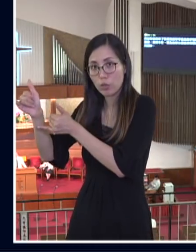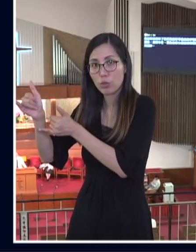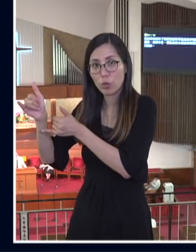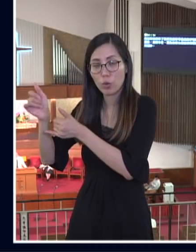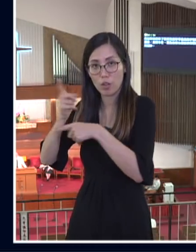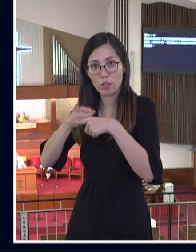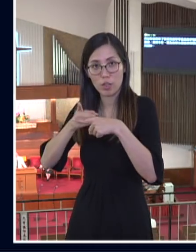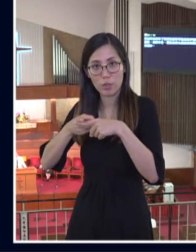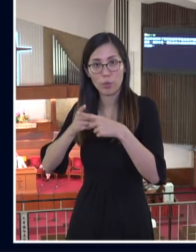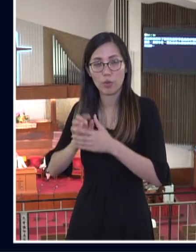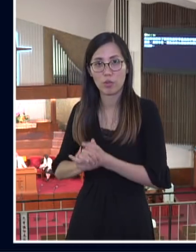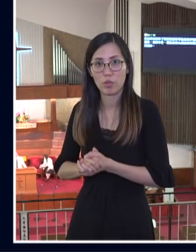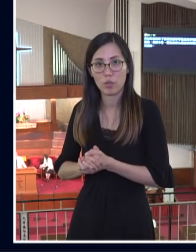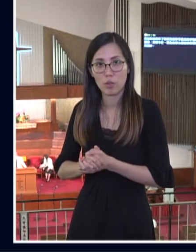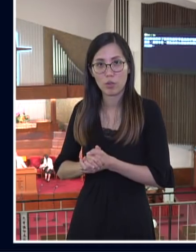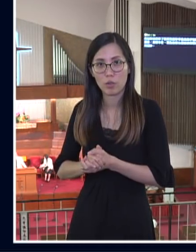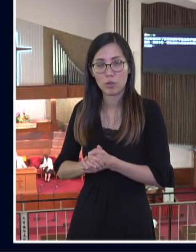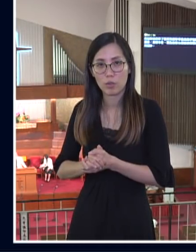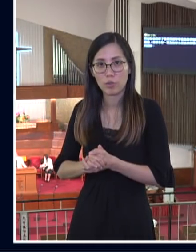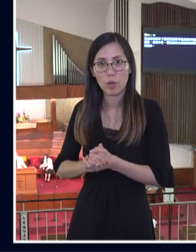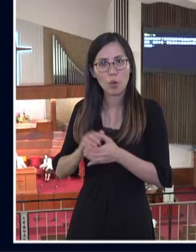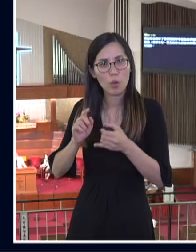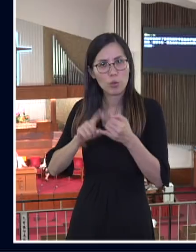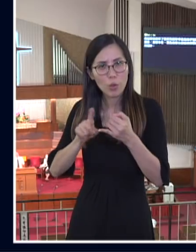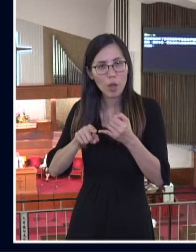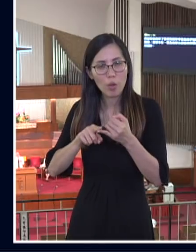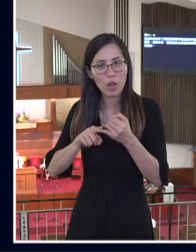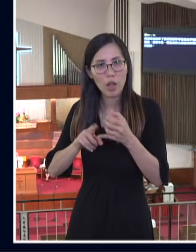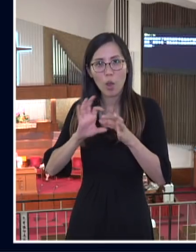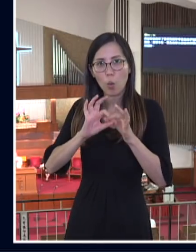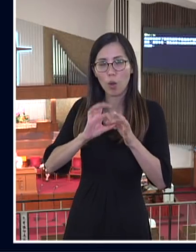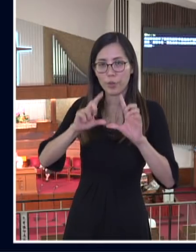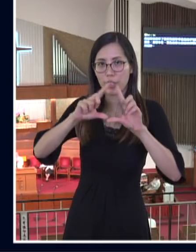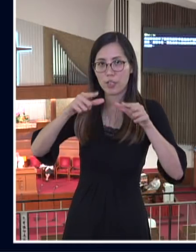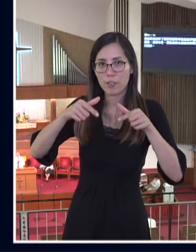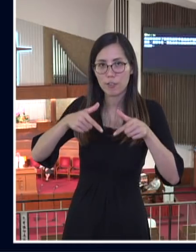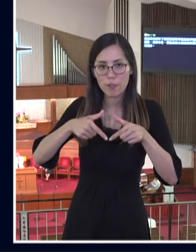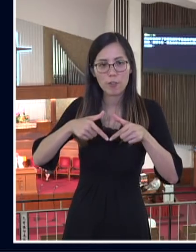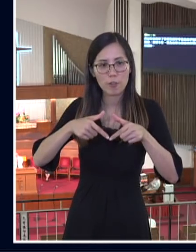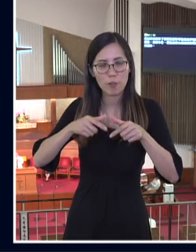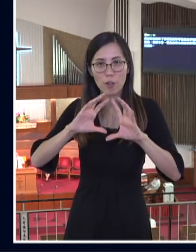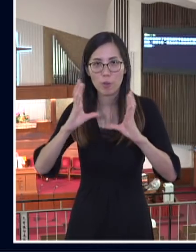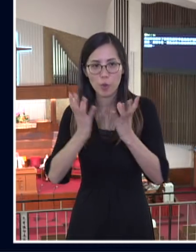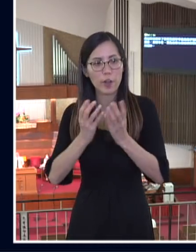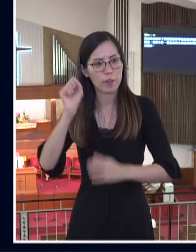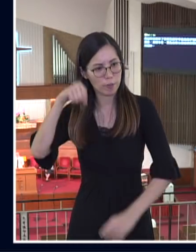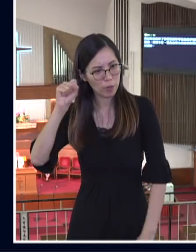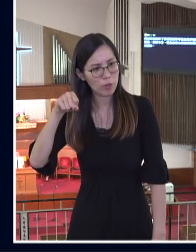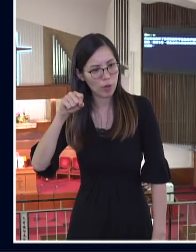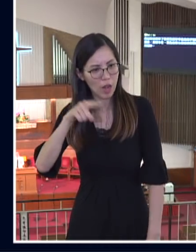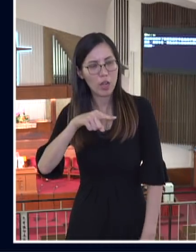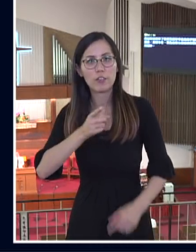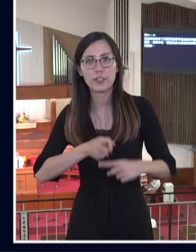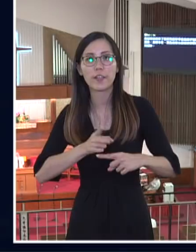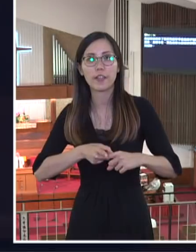录，你可以说其实都是以色列人的认同。所以加勒是一个专心跟从耶和华的人呢，是被很多人来到去认